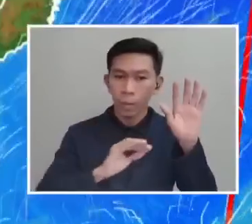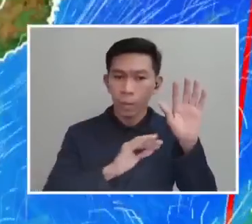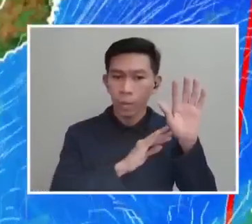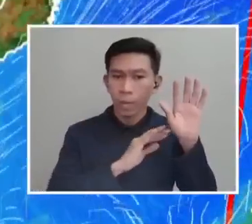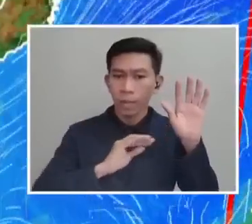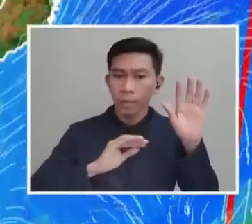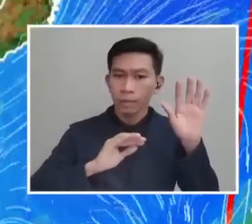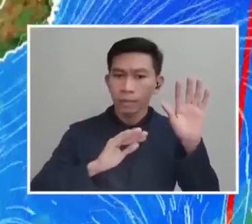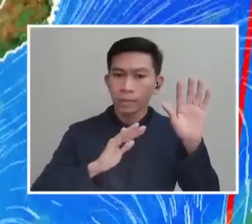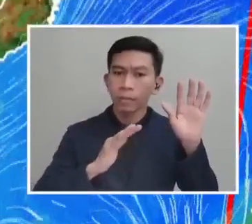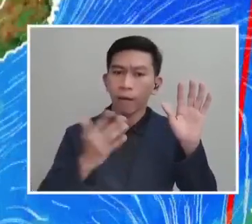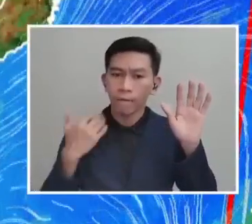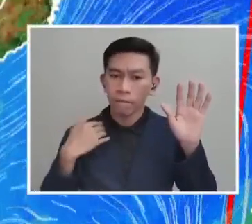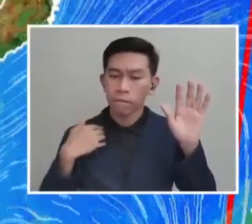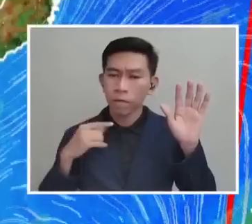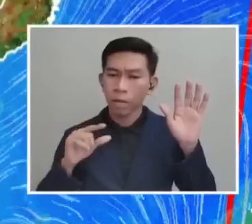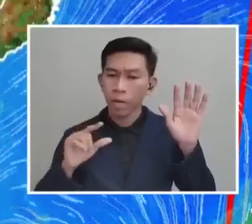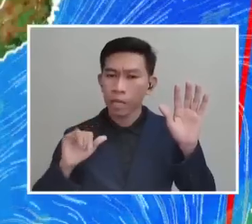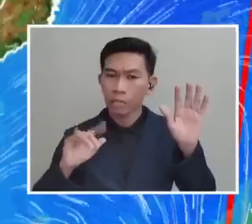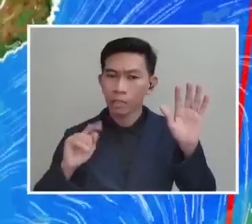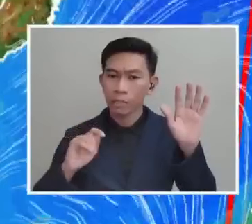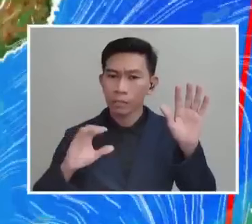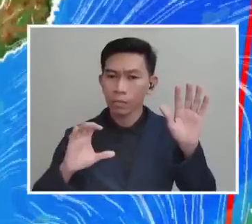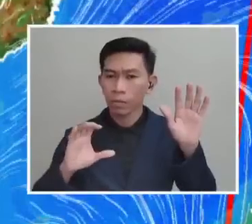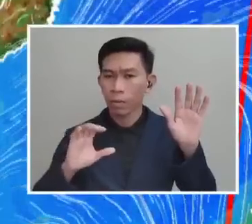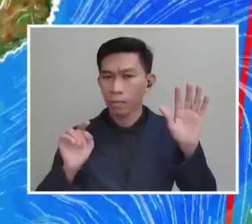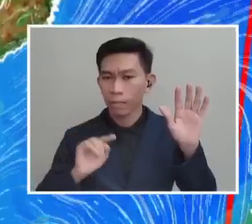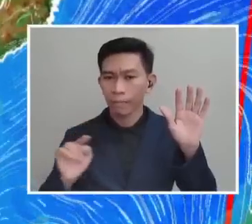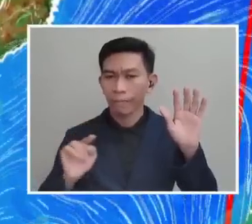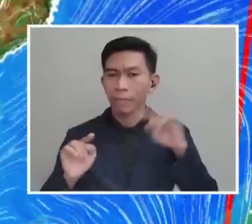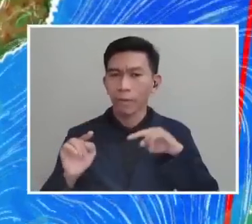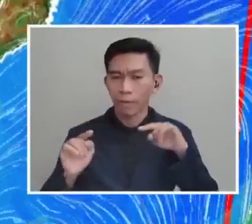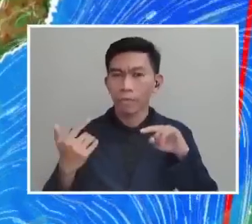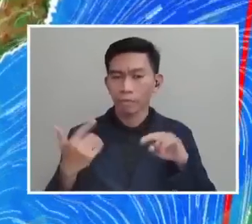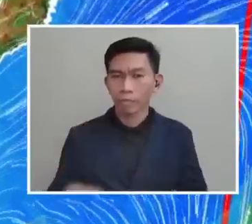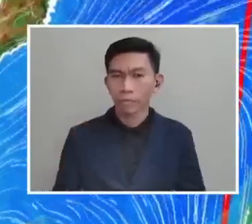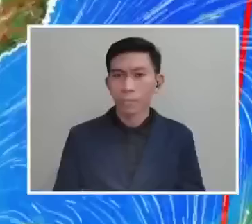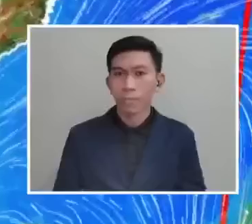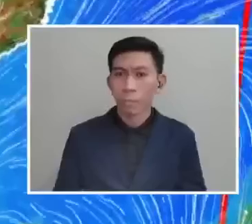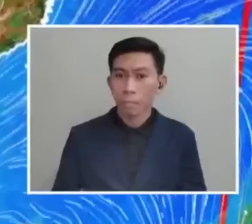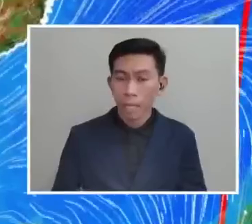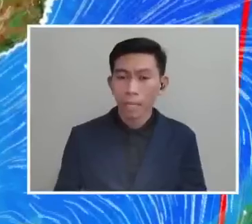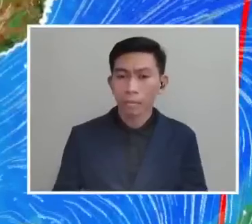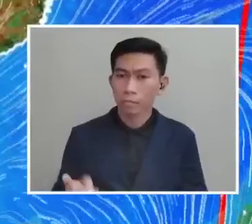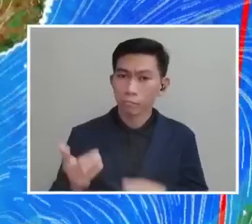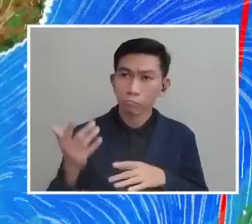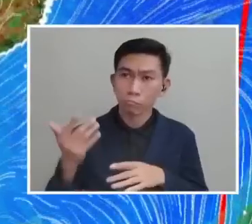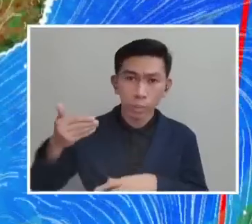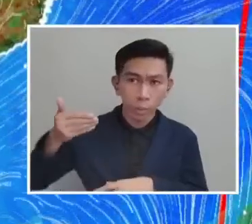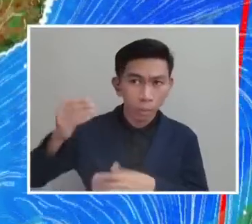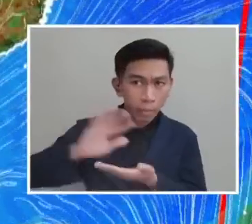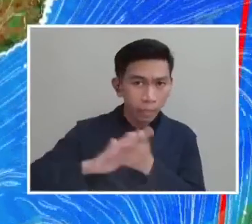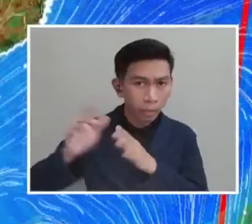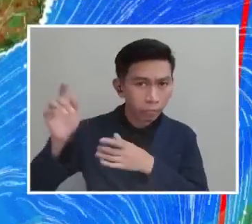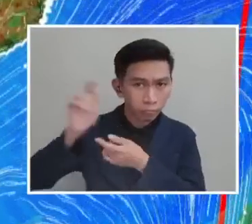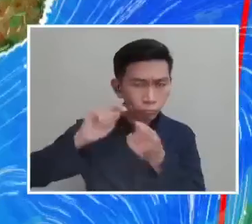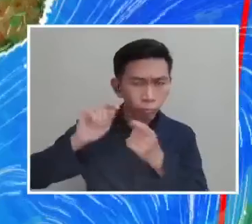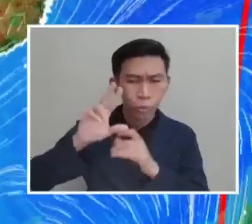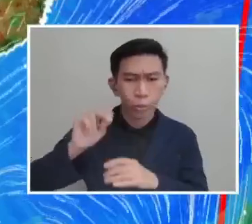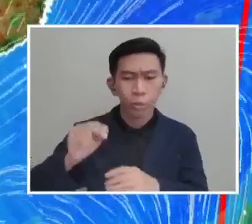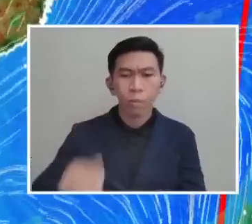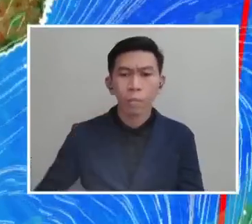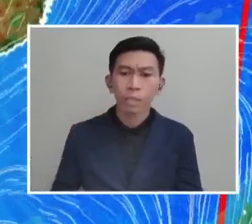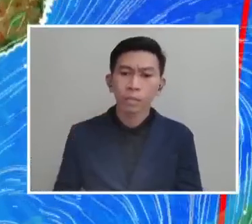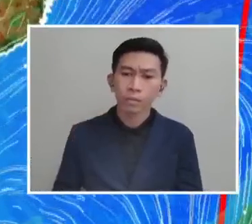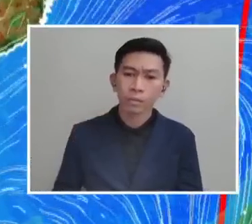mabubuo sa silangan ng ating kapuluan. Bagamat hindi po ito inaasahang magiging bagyo, malawak naman ang ikot nito. Kung saan nakapaloob ito, ito